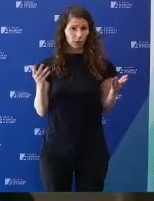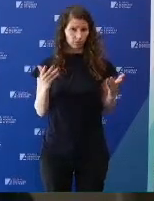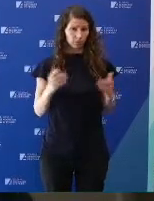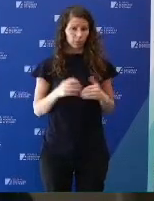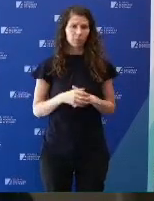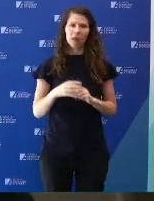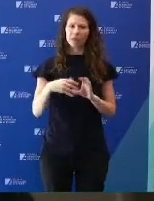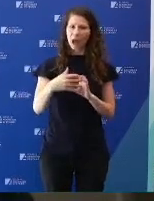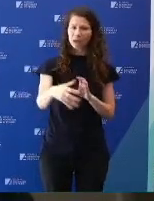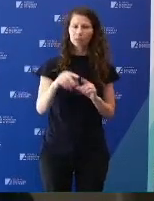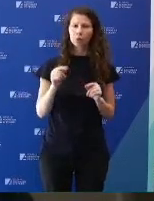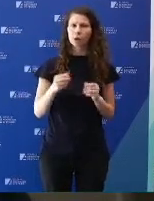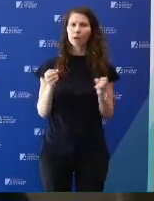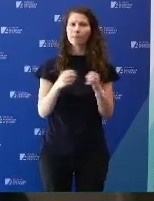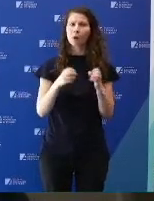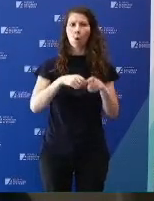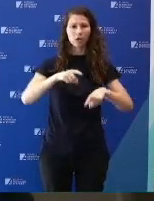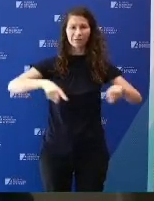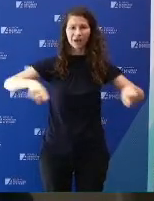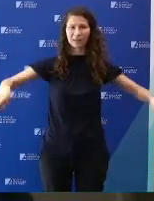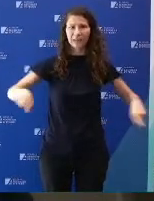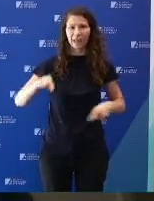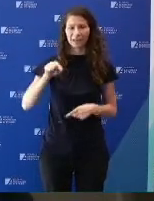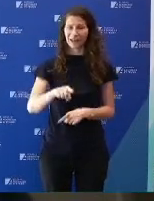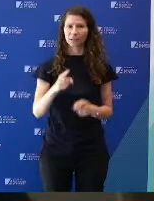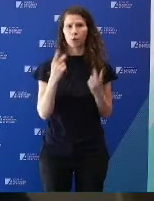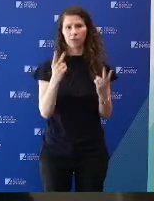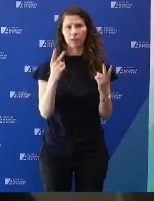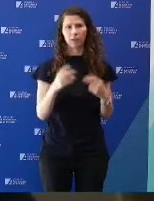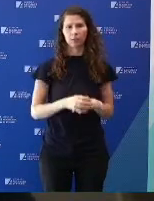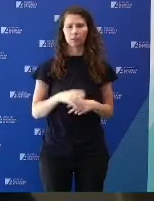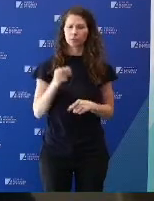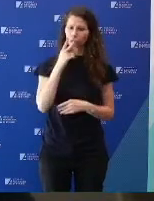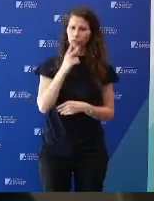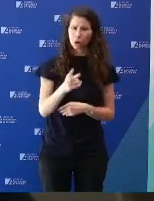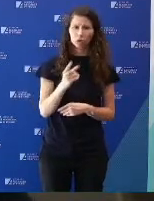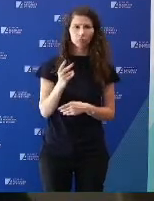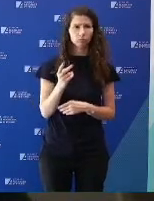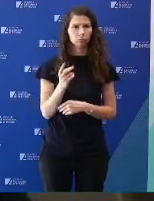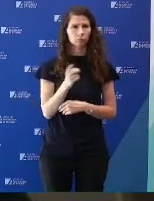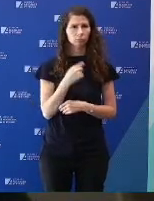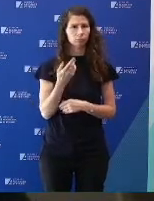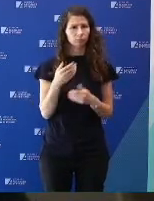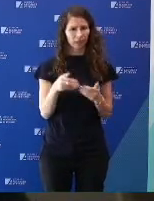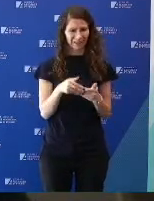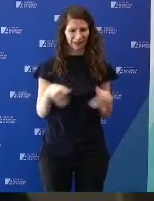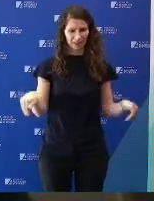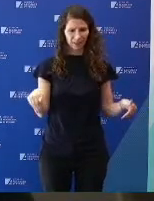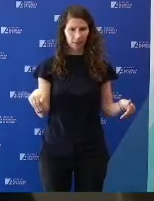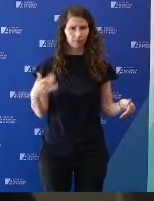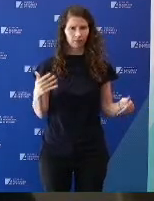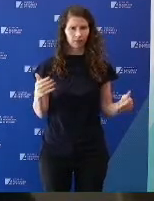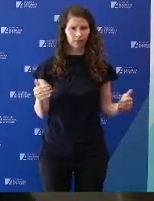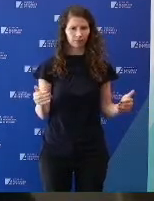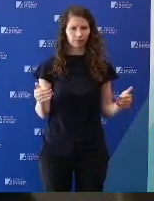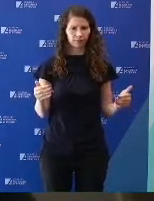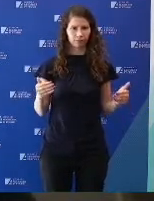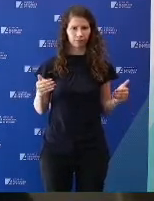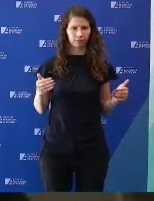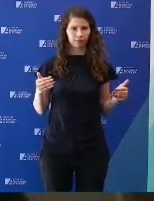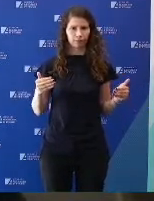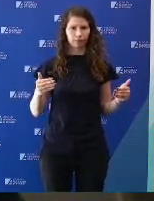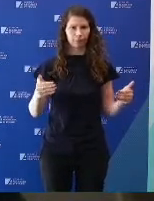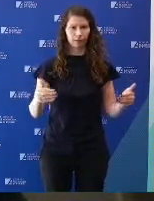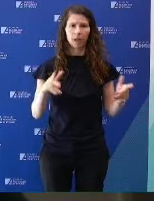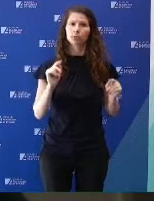auf die Biodiversität gucken, dass wir gucken, welche Grenzen unser Planet uns vielleicht auch selber aufzeichnet, inwiefern wir